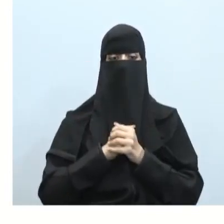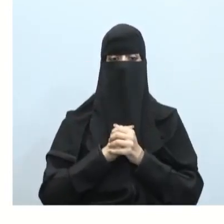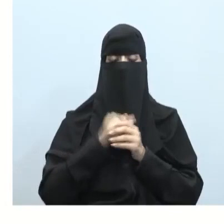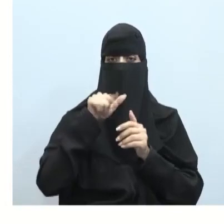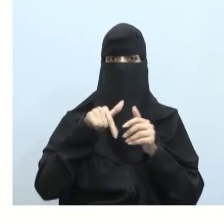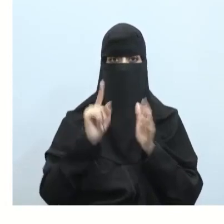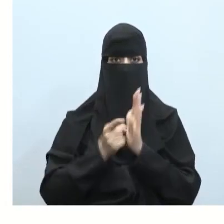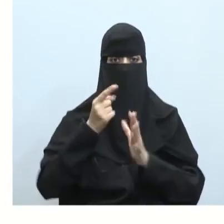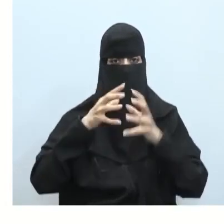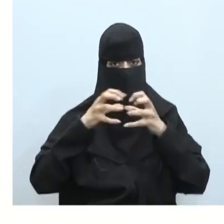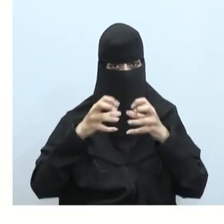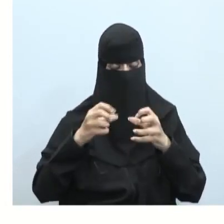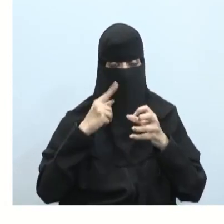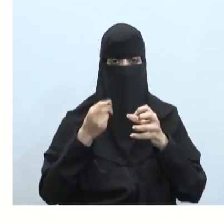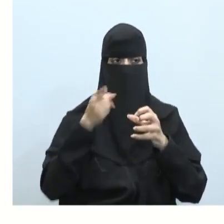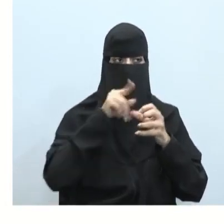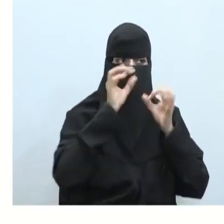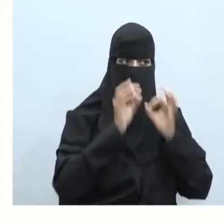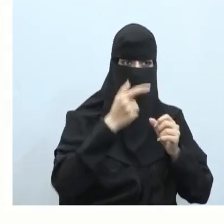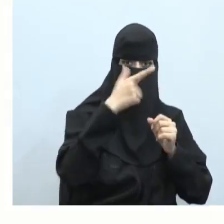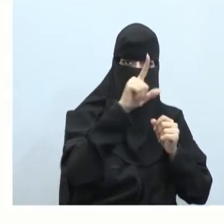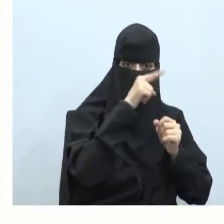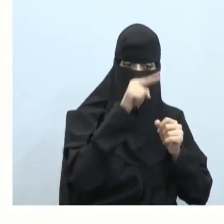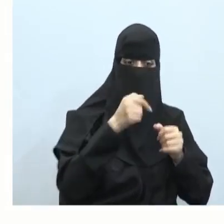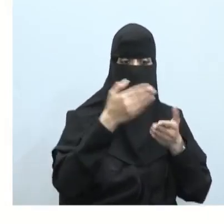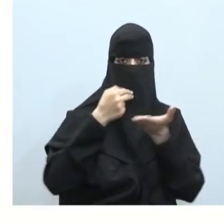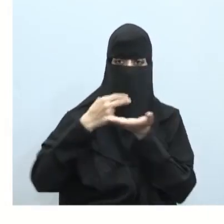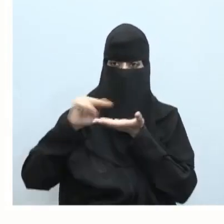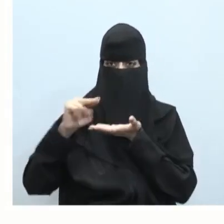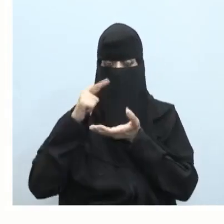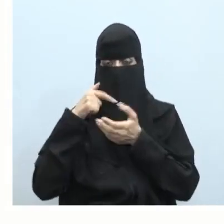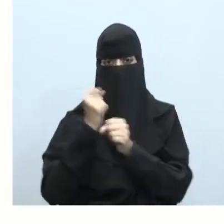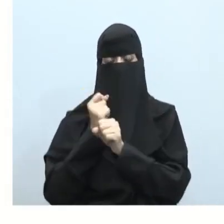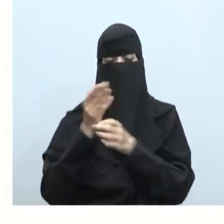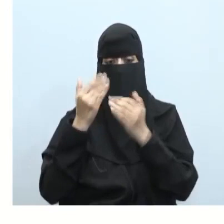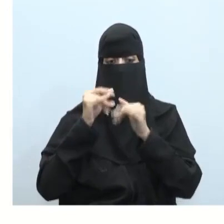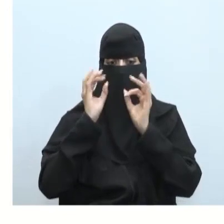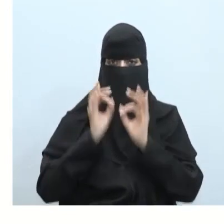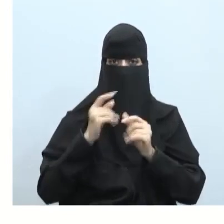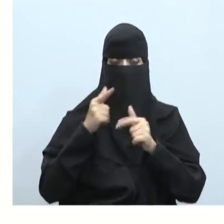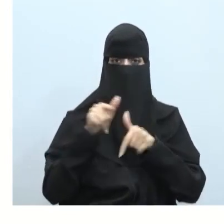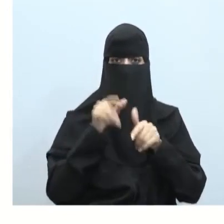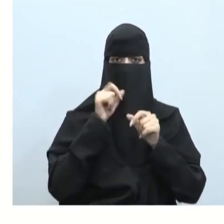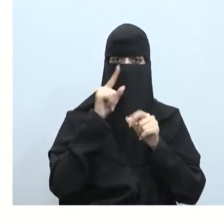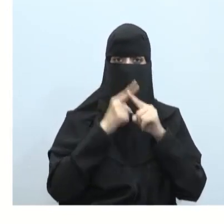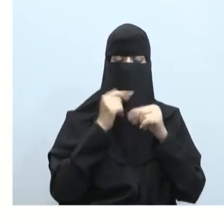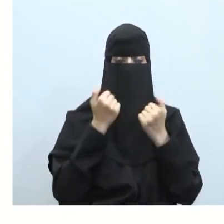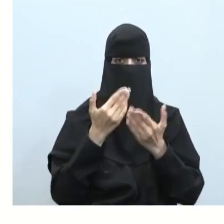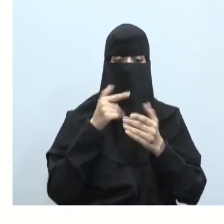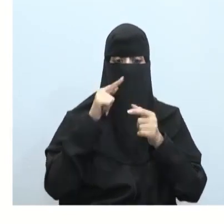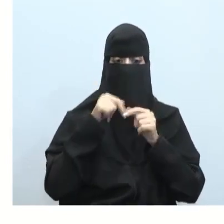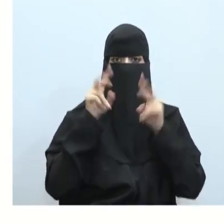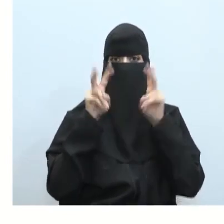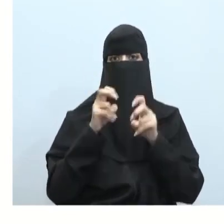يتحلل ثم يتحقق من وجود الاخطاء ثم يرسل للتنفيذ ينتقل للسطر الاخر اذا تاكد من عدم وجود اخطاء هنالك اخطاء